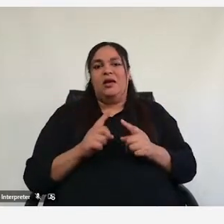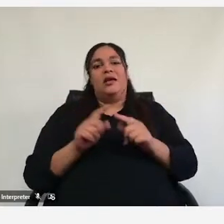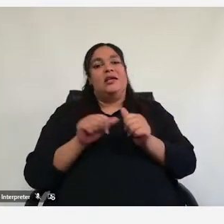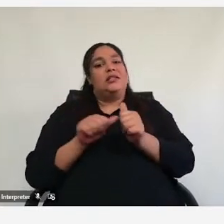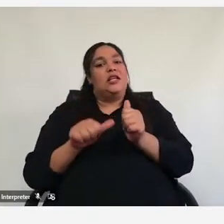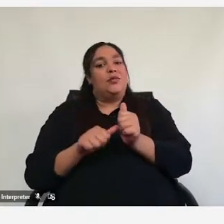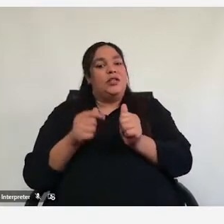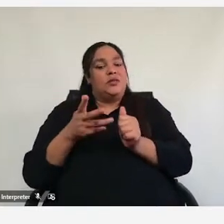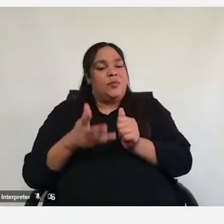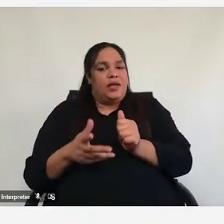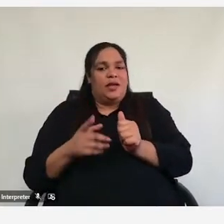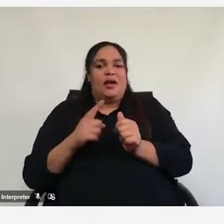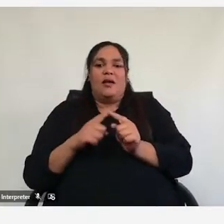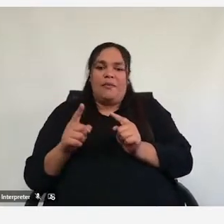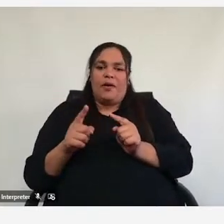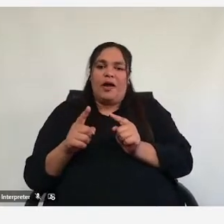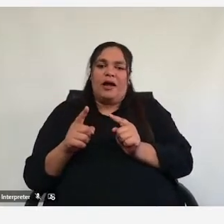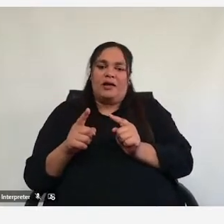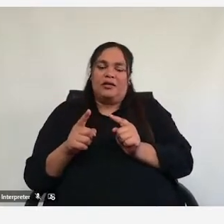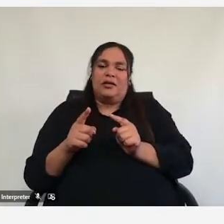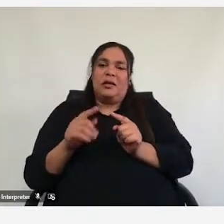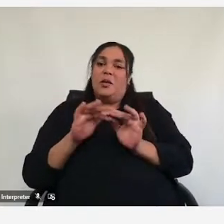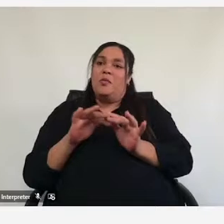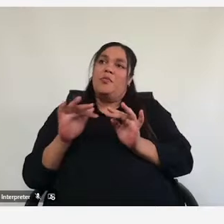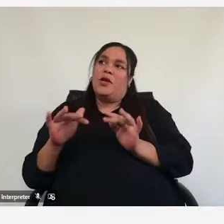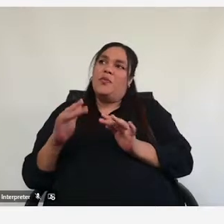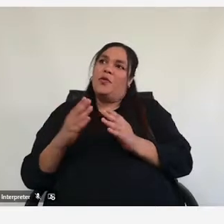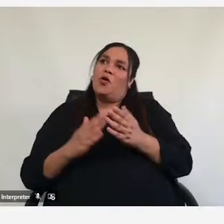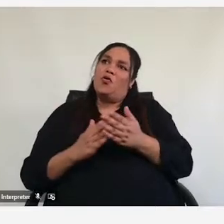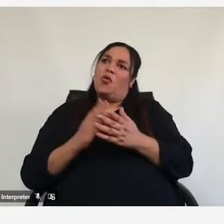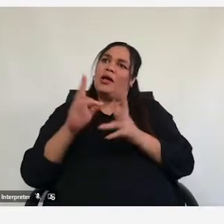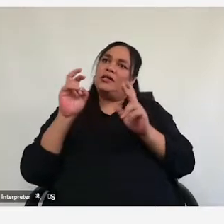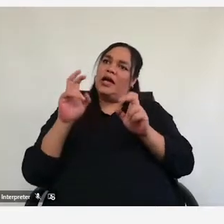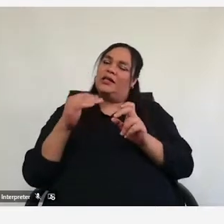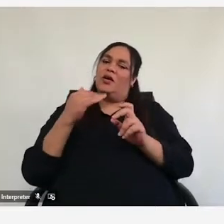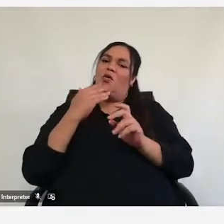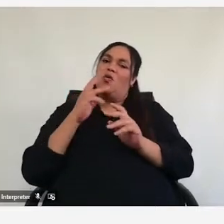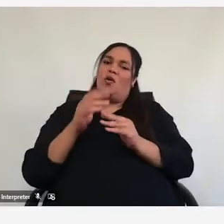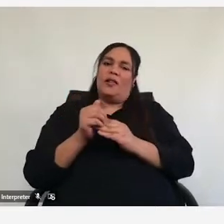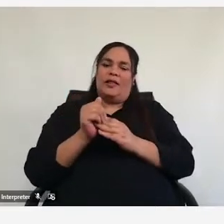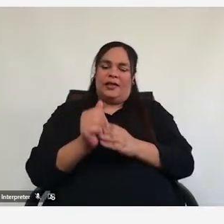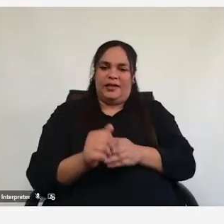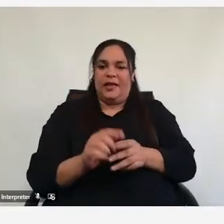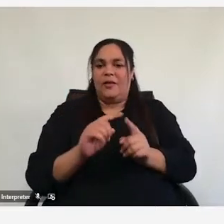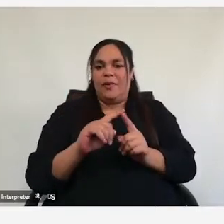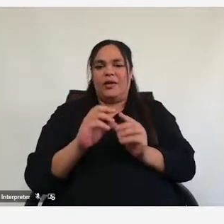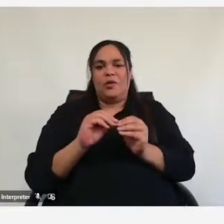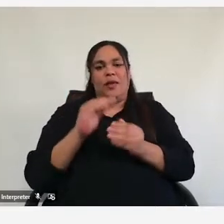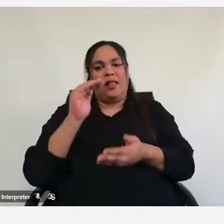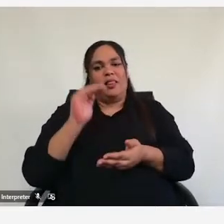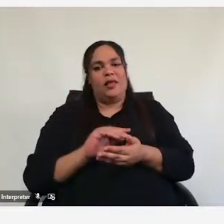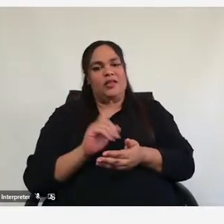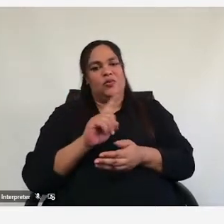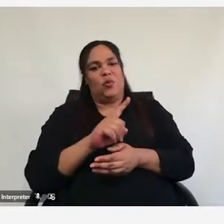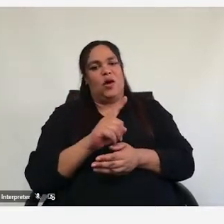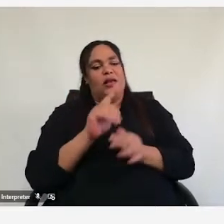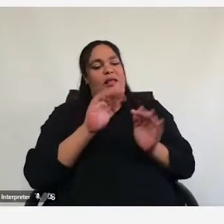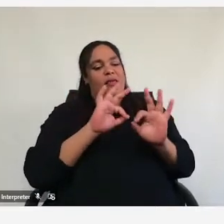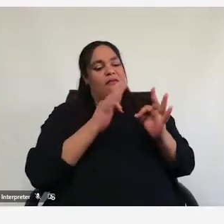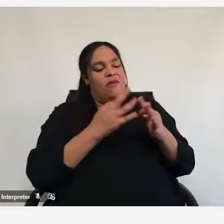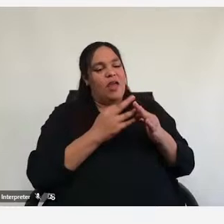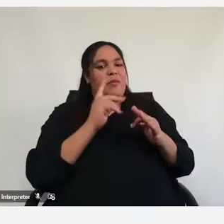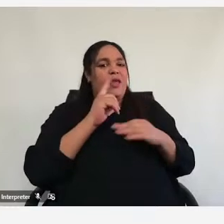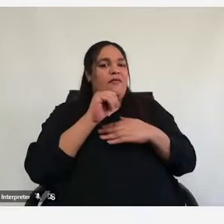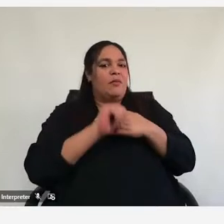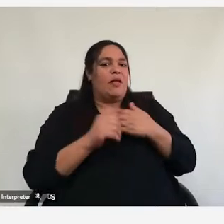speaker, noodsaaklike menseregte items sal duurder word en verminder wat kwesbare gesinne elke maand